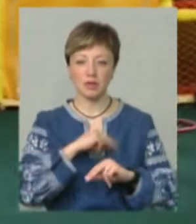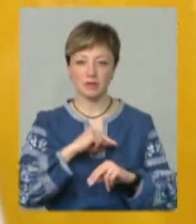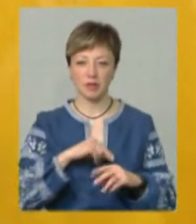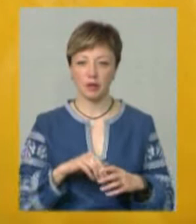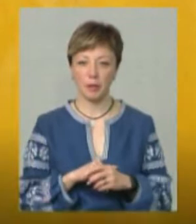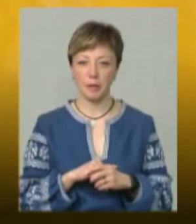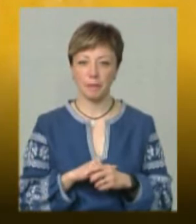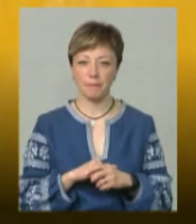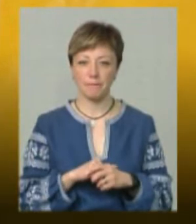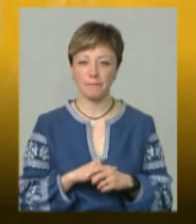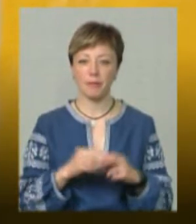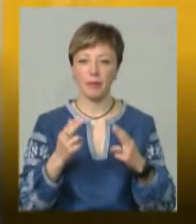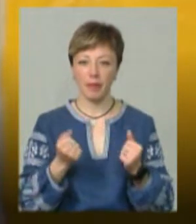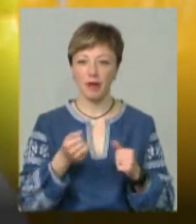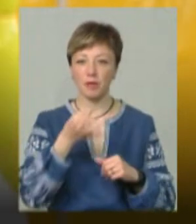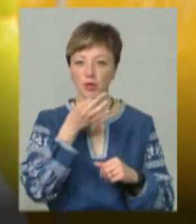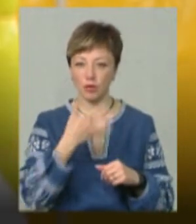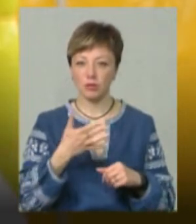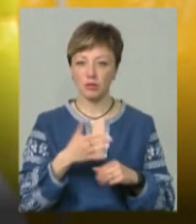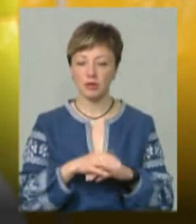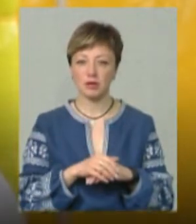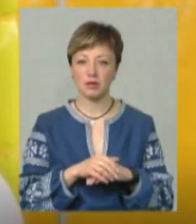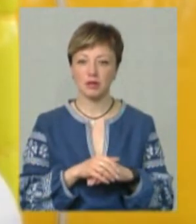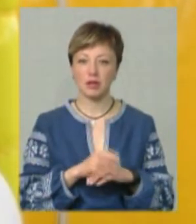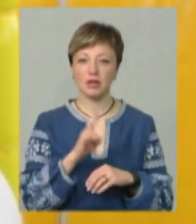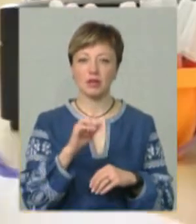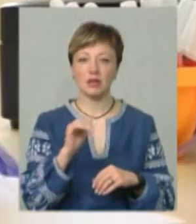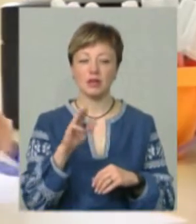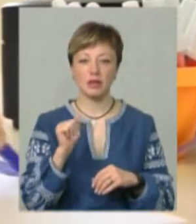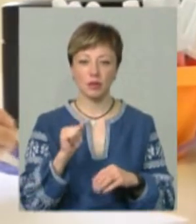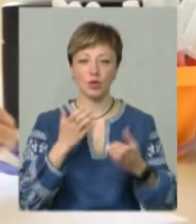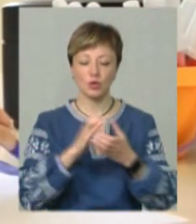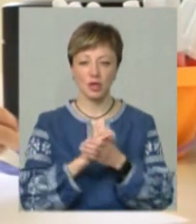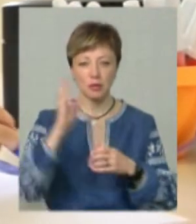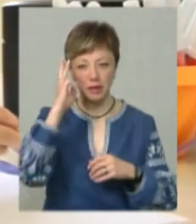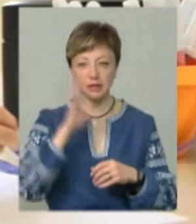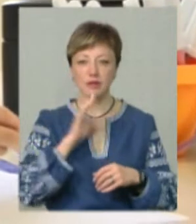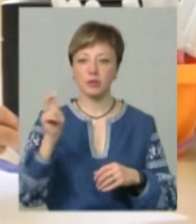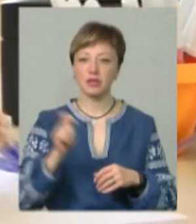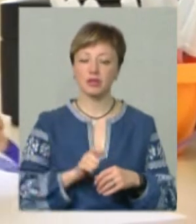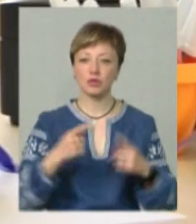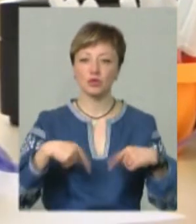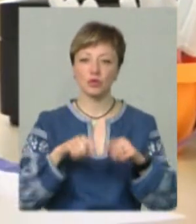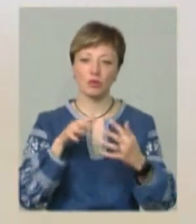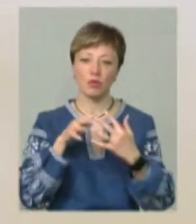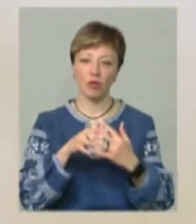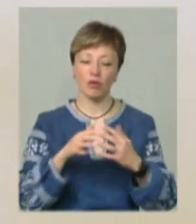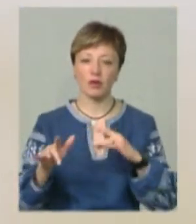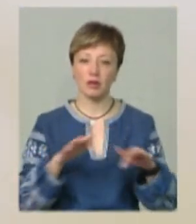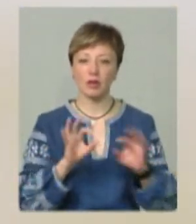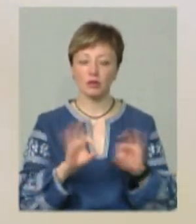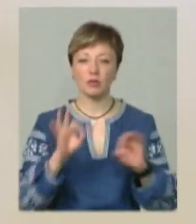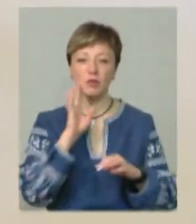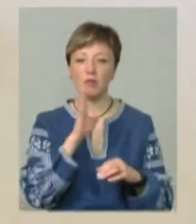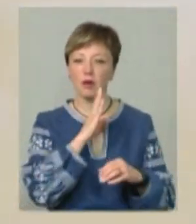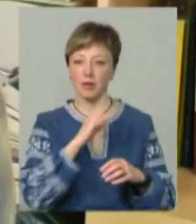працівники. Да, подобається. Снікіти подружилась. У Хмельницькій дівчинка приїхала з зони активних бойових дій, розповідає